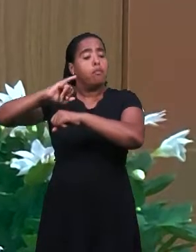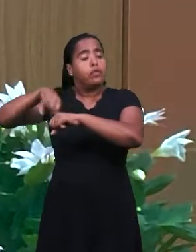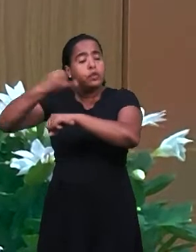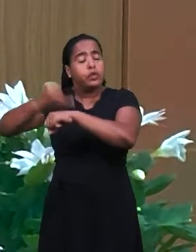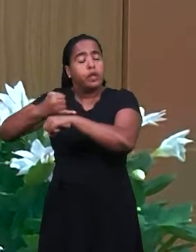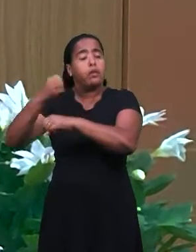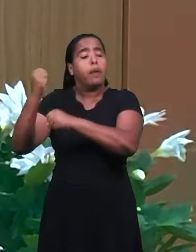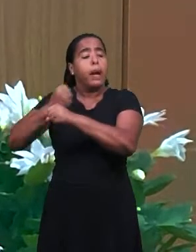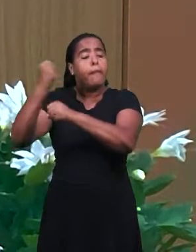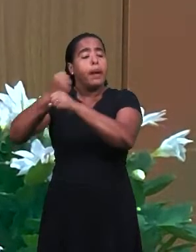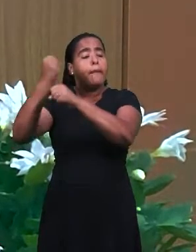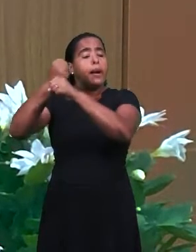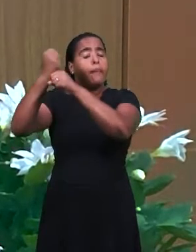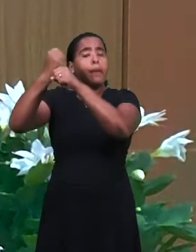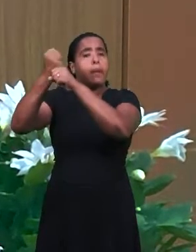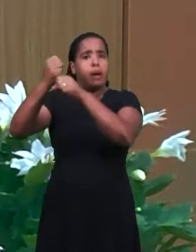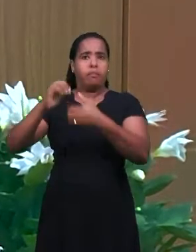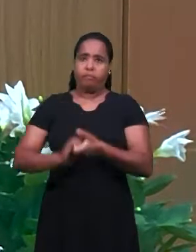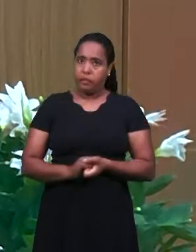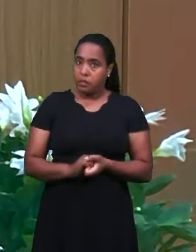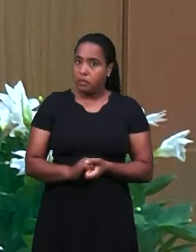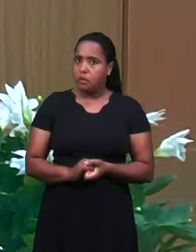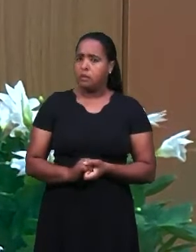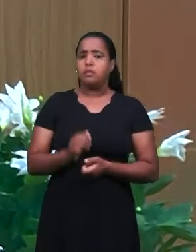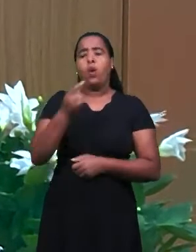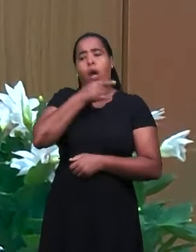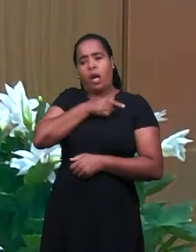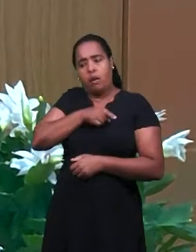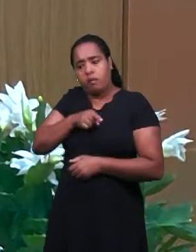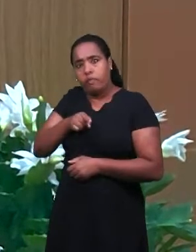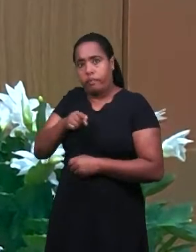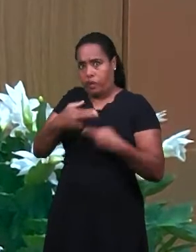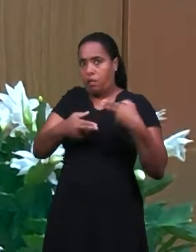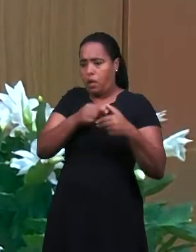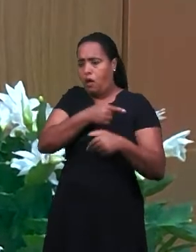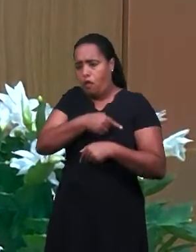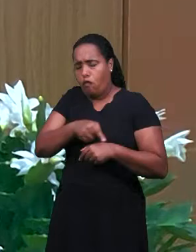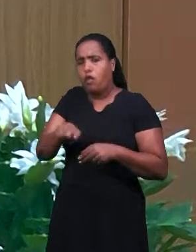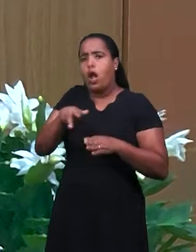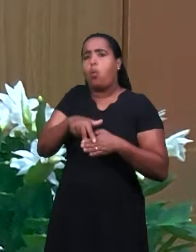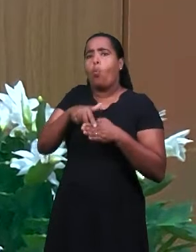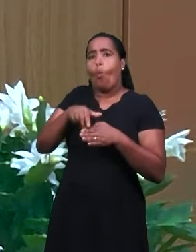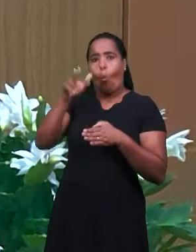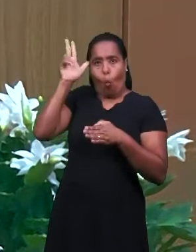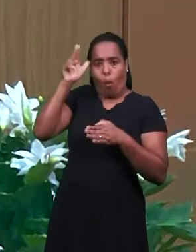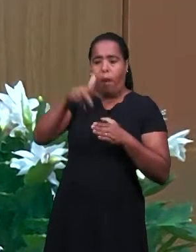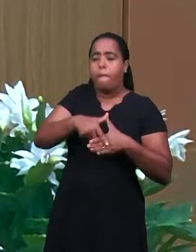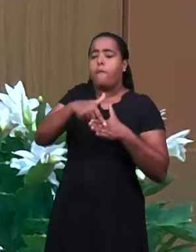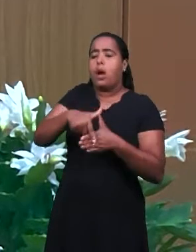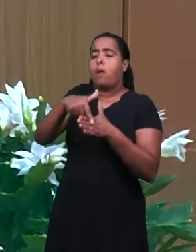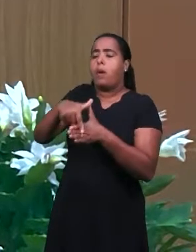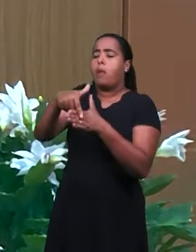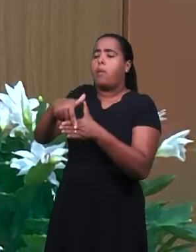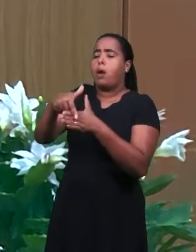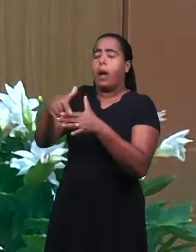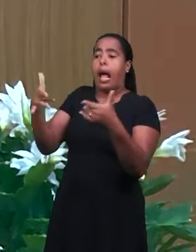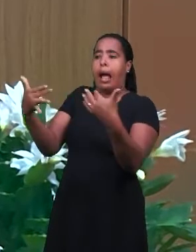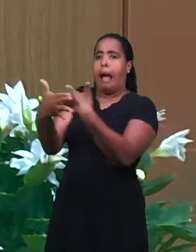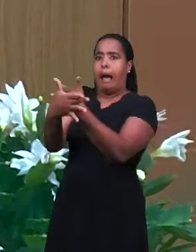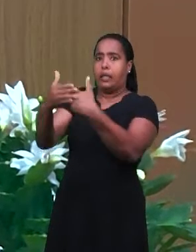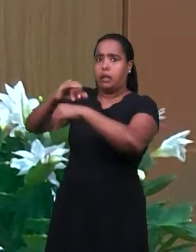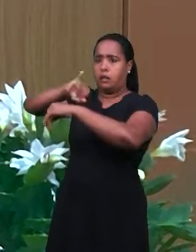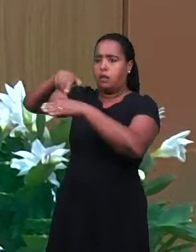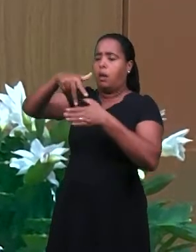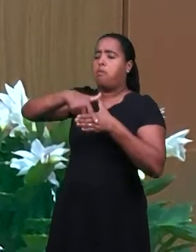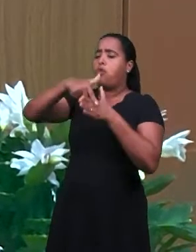позволил. И теперь начинается его борьба. Он приходит в Иерусалим на лошади, он въезжает в